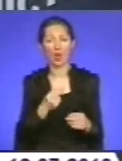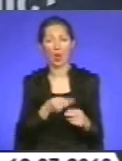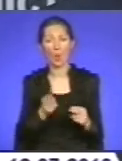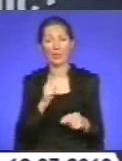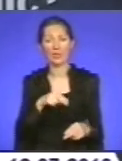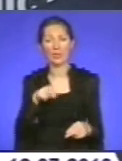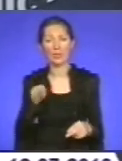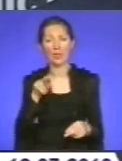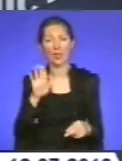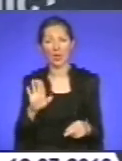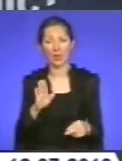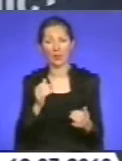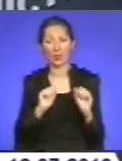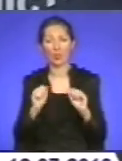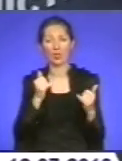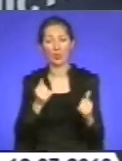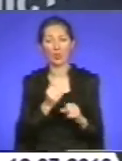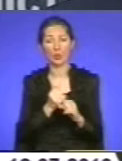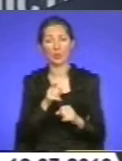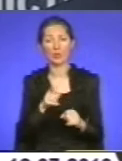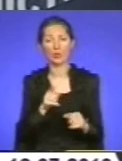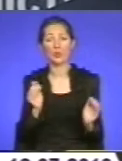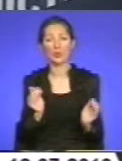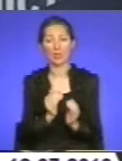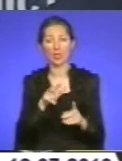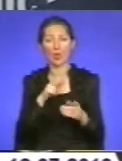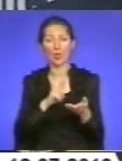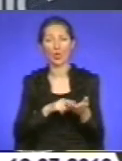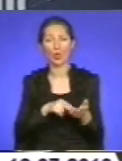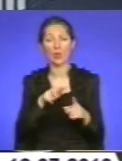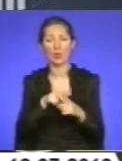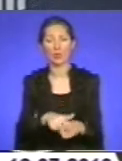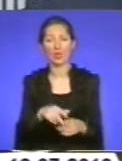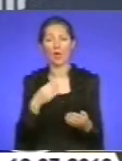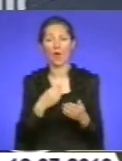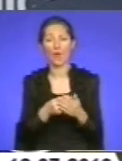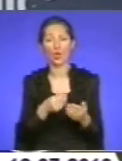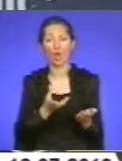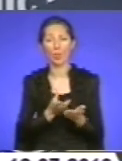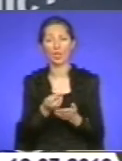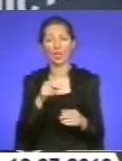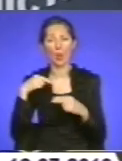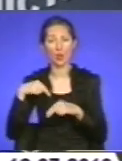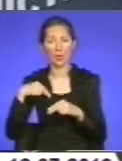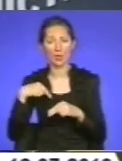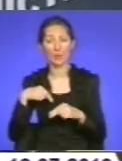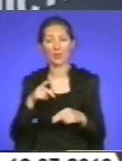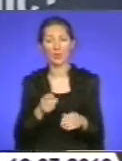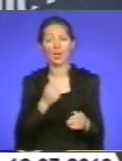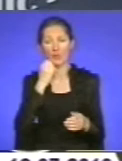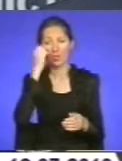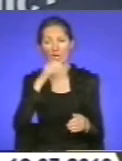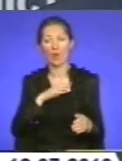сьогодні працює над тим, щоб зменшити навантаження, податкове навантаження на фонд оплати труда. Завдяки виходу з